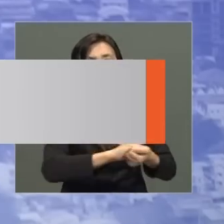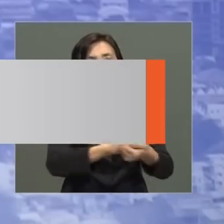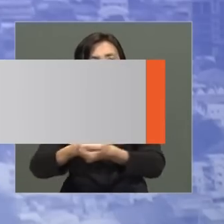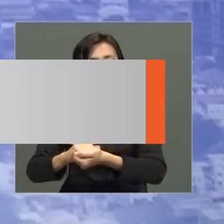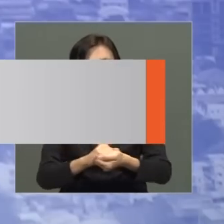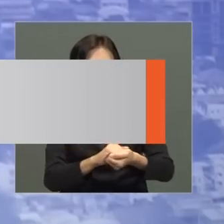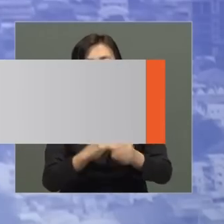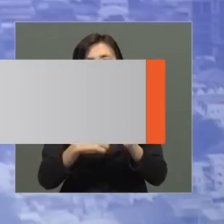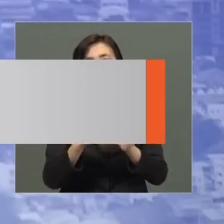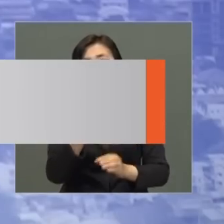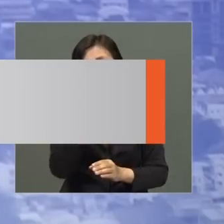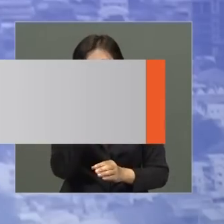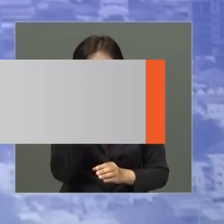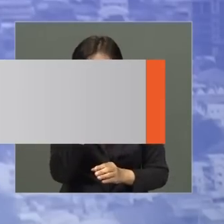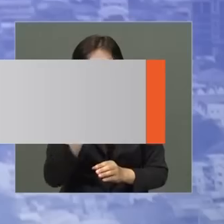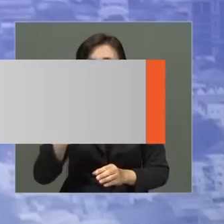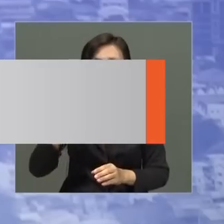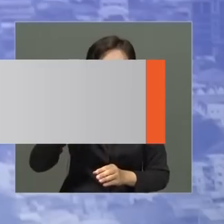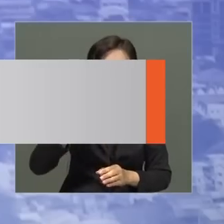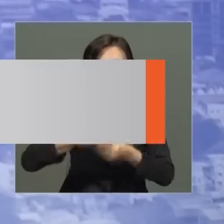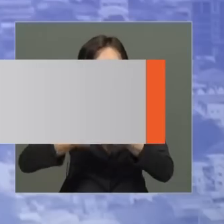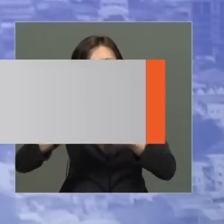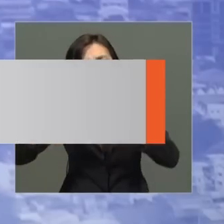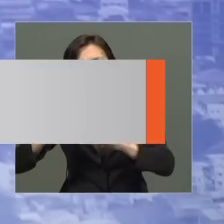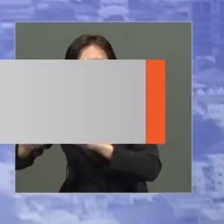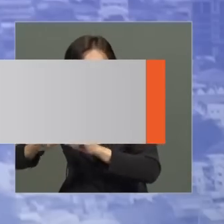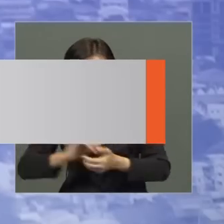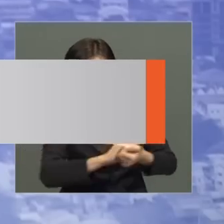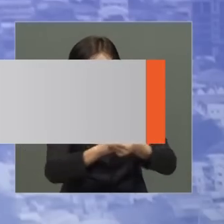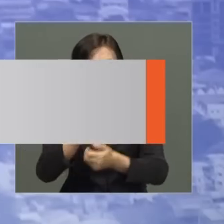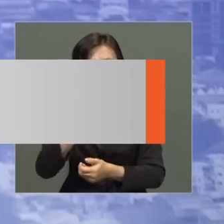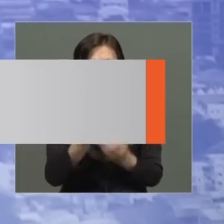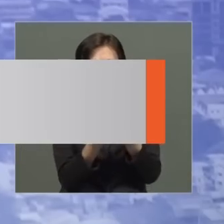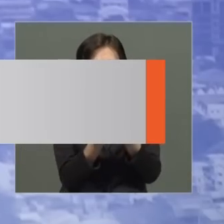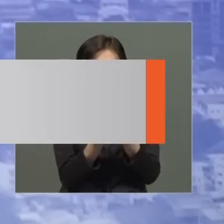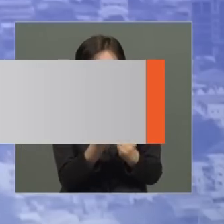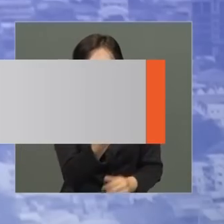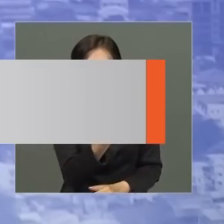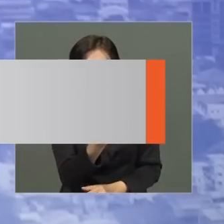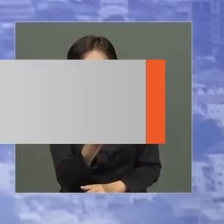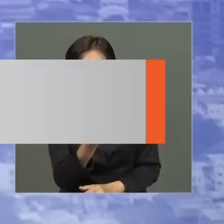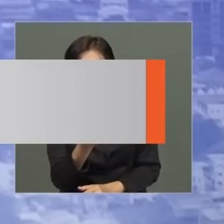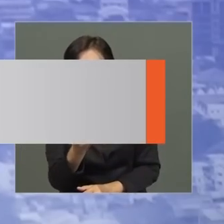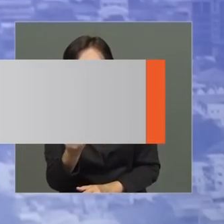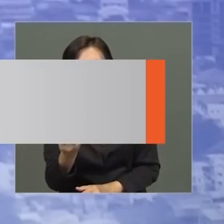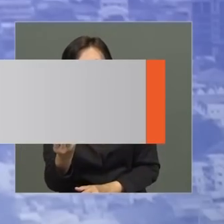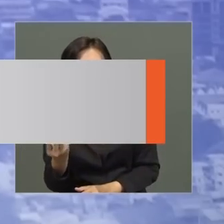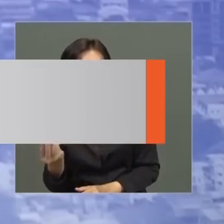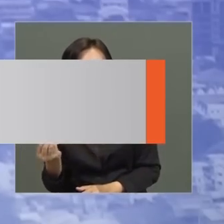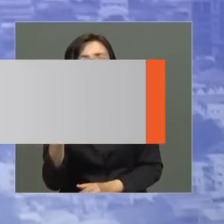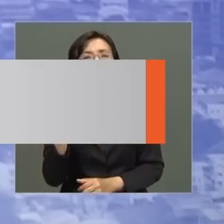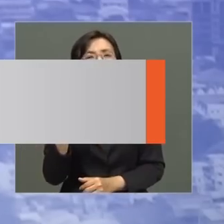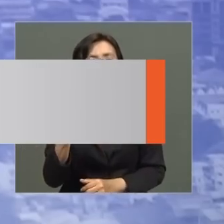พื้นที่สมุทรสาครและสถานประกอบการเราก็ได้เห็นการรายงานตัวเลขที่มีทิศทางดีขึ้นอยู่อย่างต่อเนื่องนะคะก็